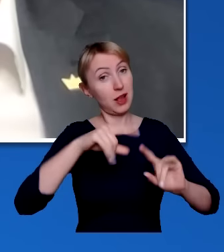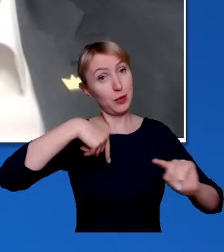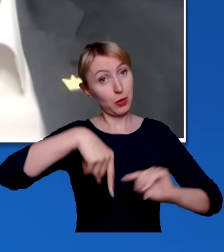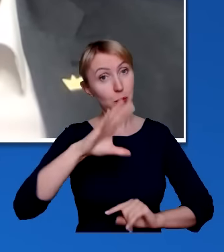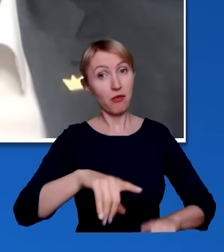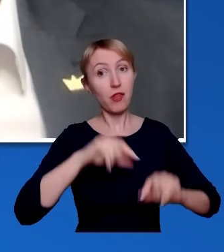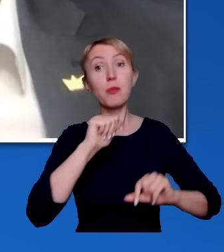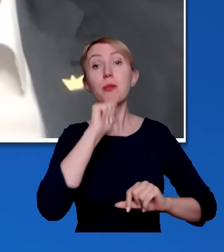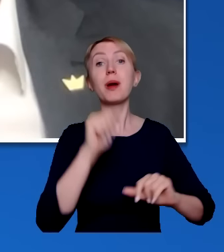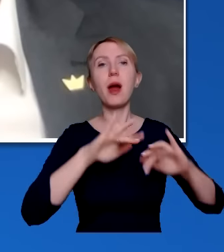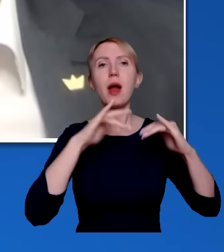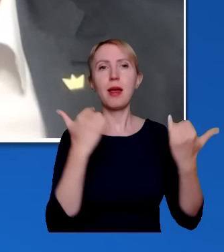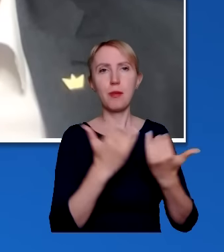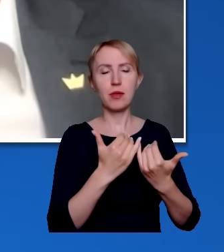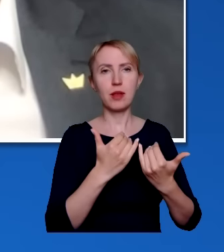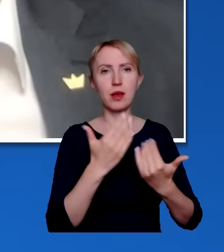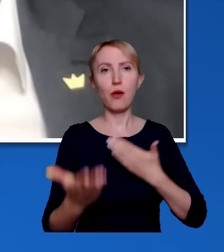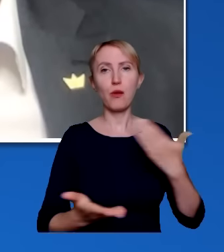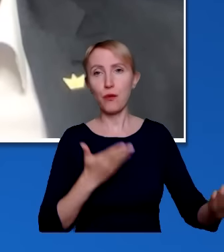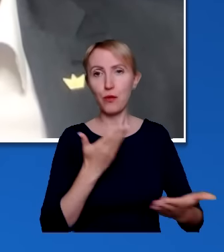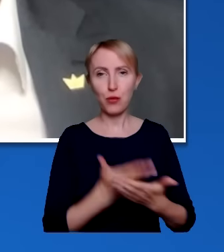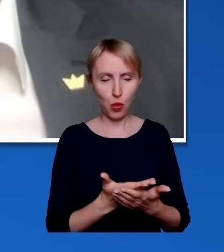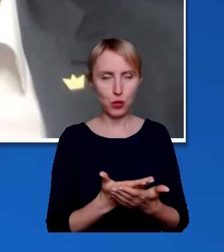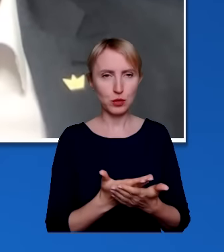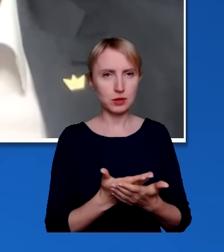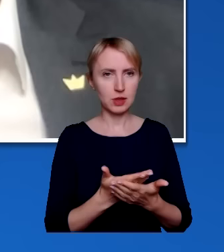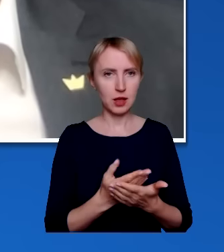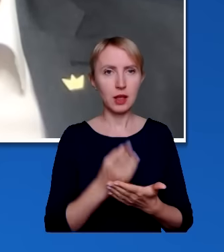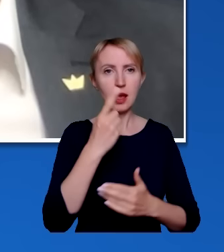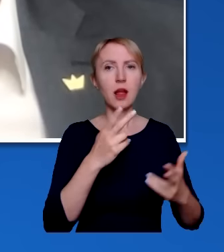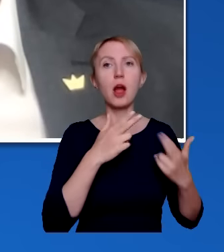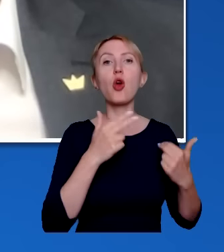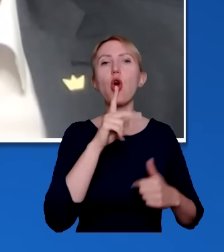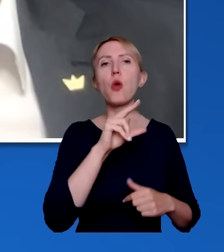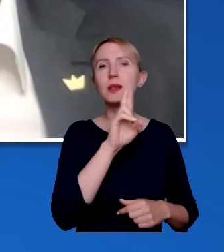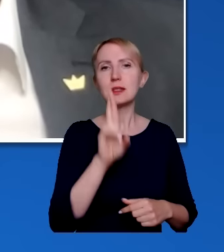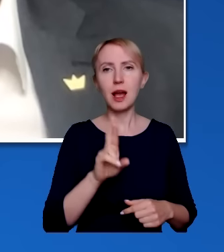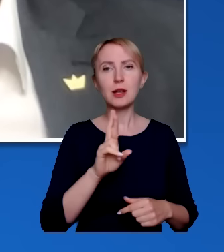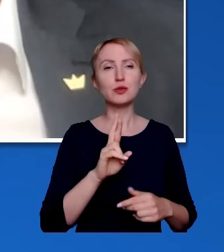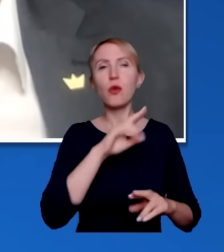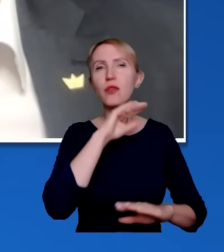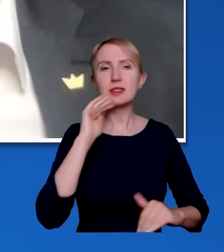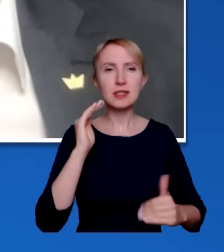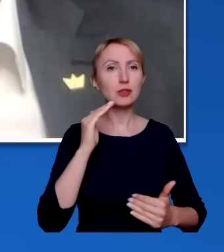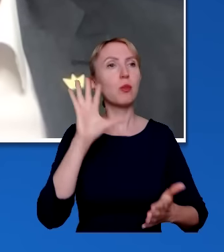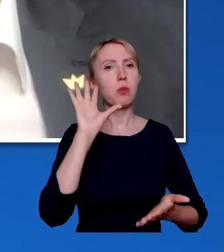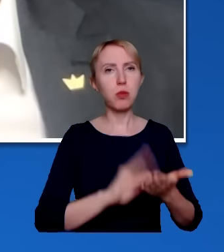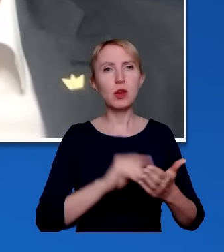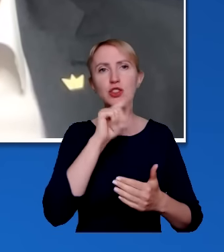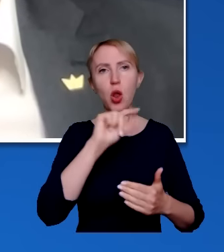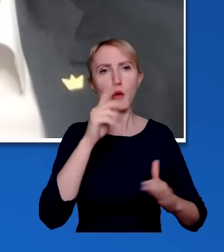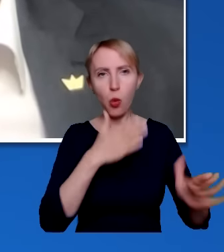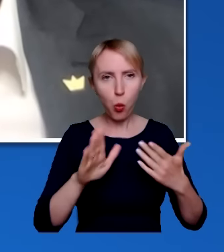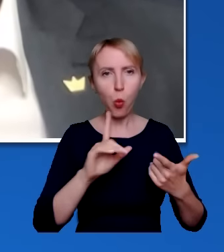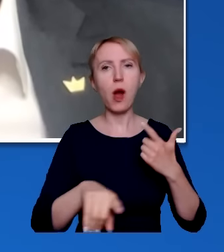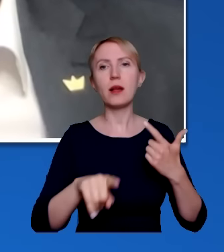parlamentu europejskiego Wniosek wniosek jednego z komisarzy wystarczy aby procedować ponownie zielony ład aby